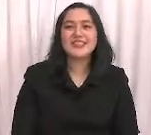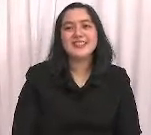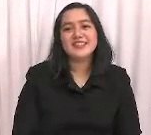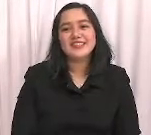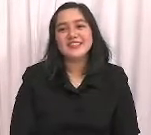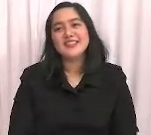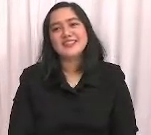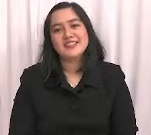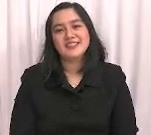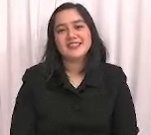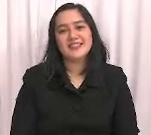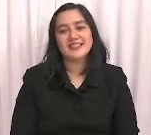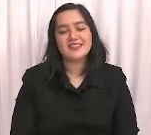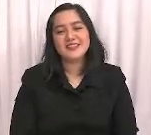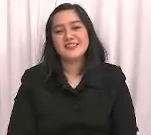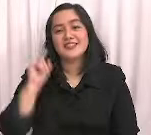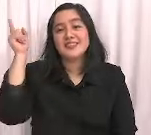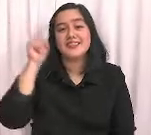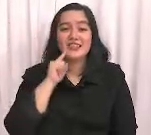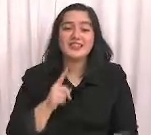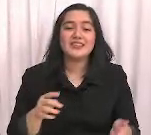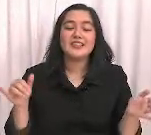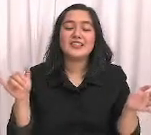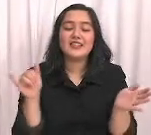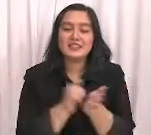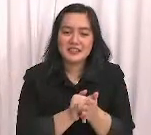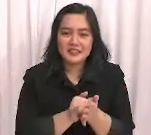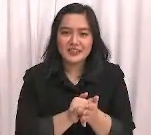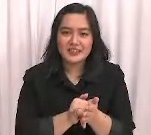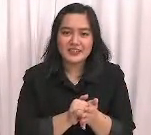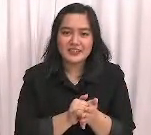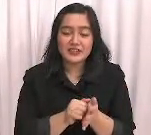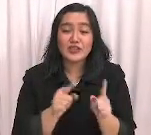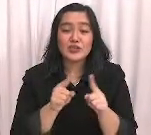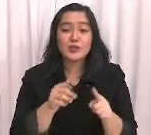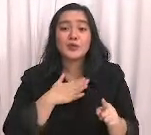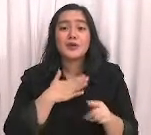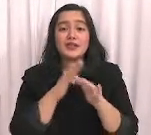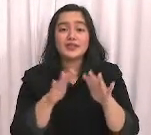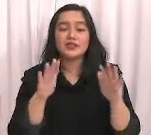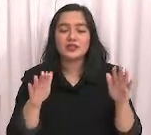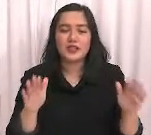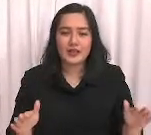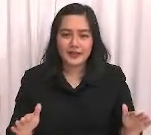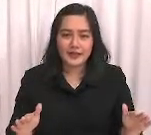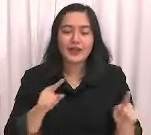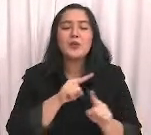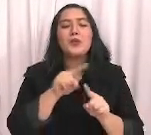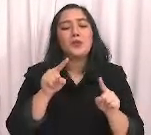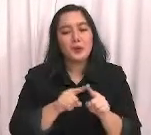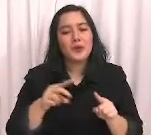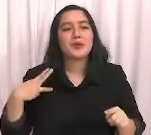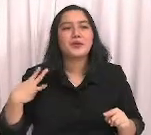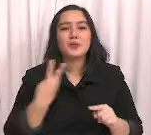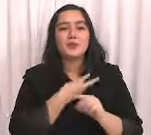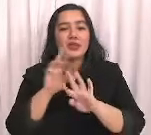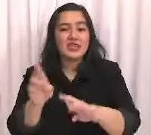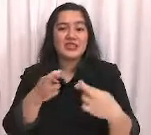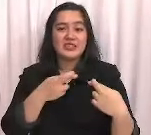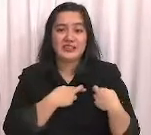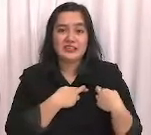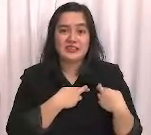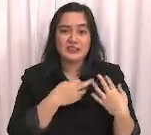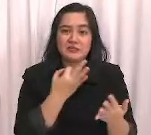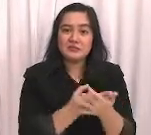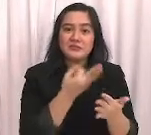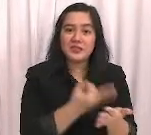in-incline ko sa kanilang utak na ang pera, pag tinanggap natin, una muna dapat yan, yung tithes and offering. Hindi mo natin yan gagalawin.